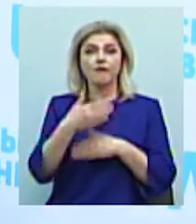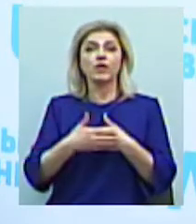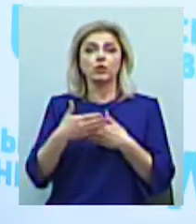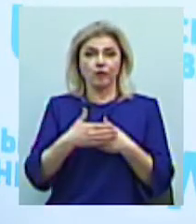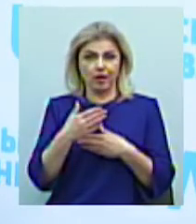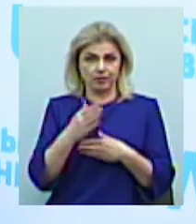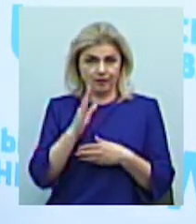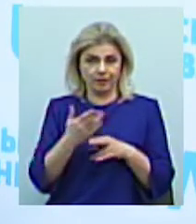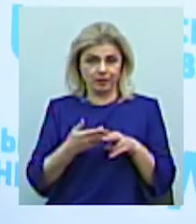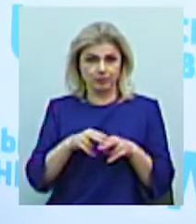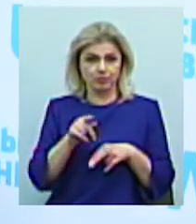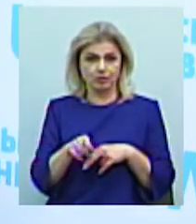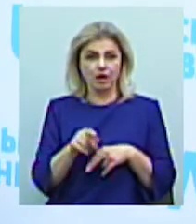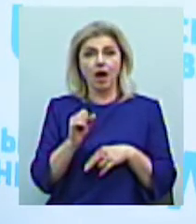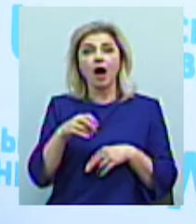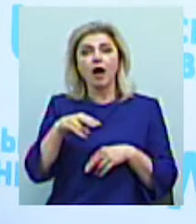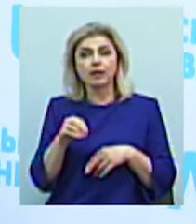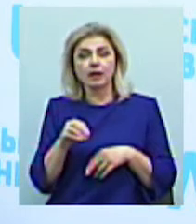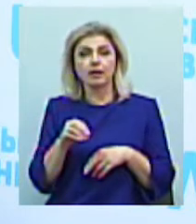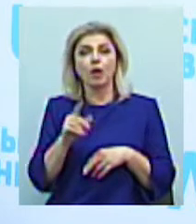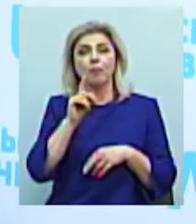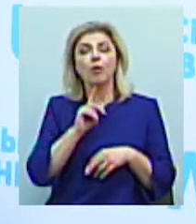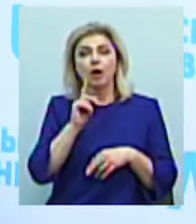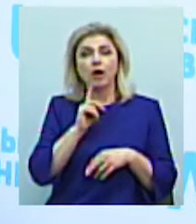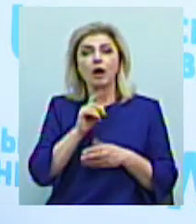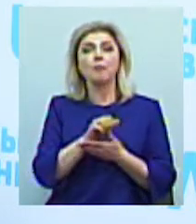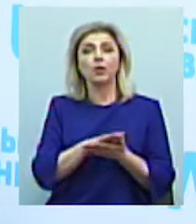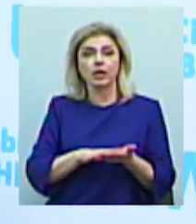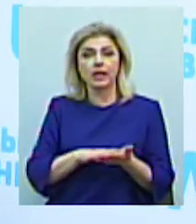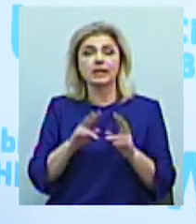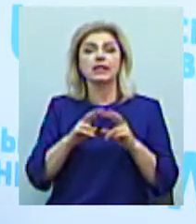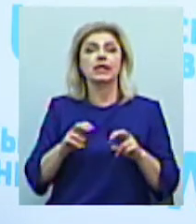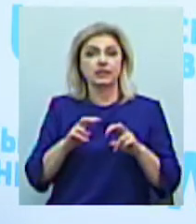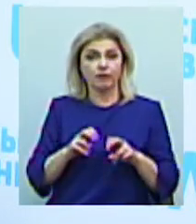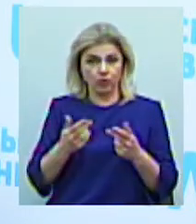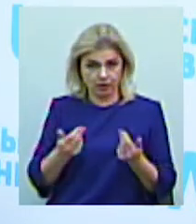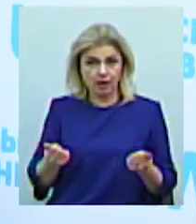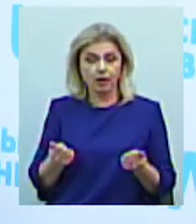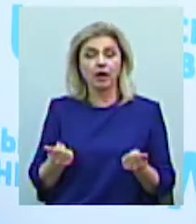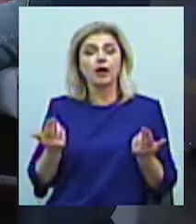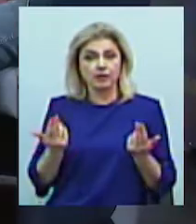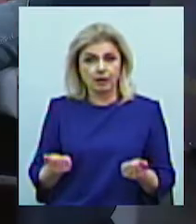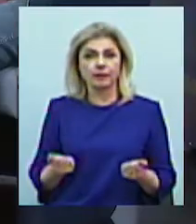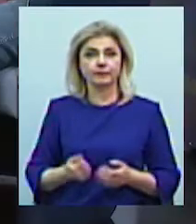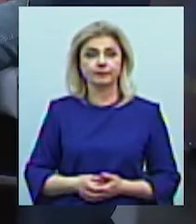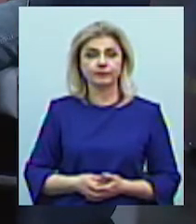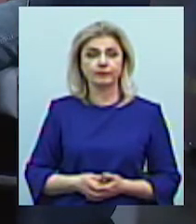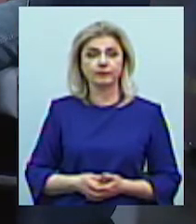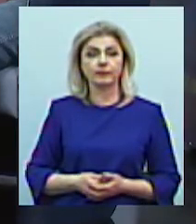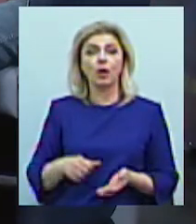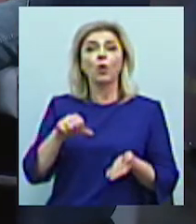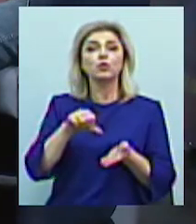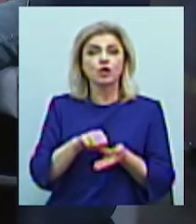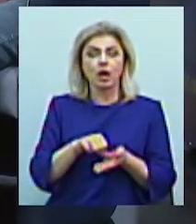звинувачений в цьому, але все ж таки поки що триває слідство, так? Тривають? Да, причасність, то